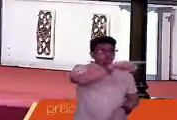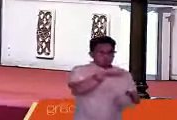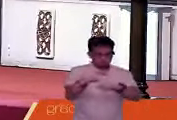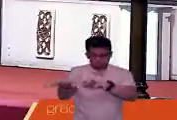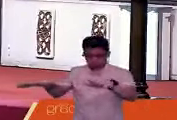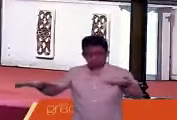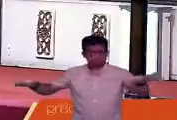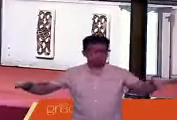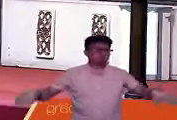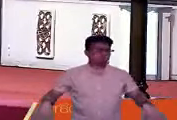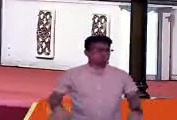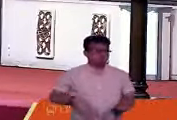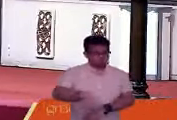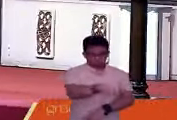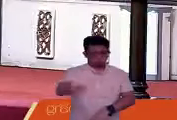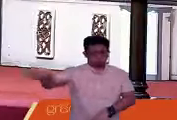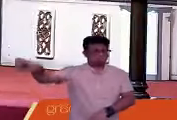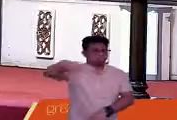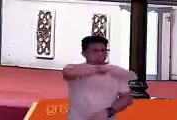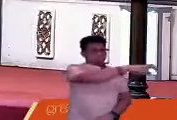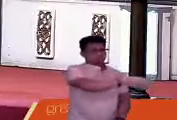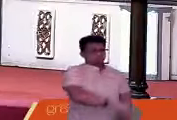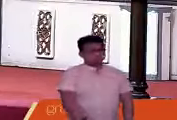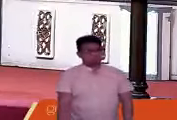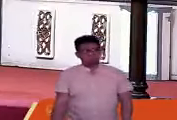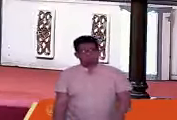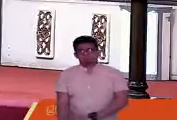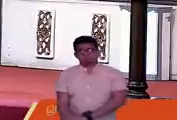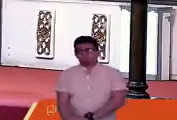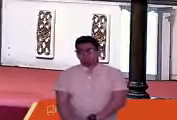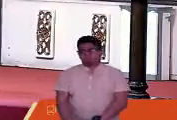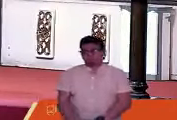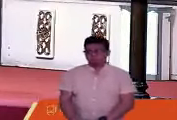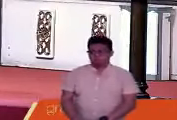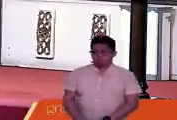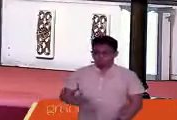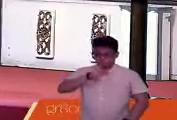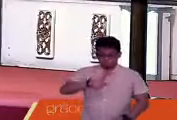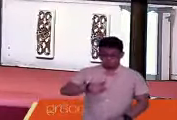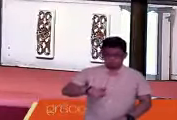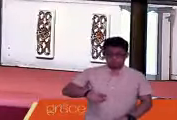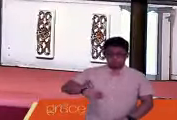pagbalik niya mga kaigsunan, nakitaan siya sa amahan, gisugat yun. Ha?